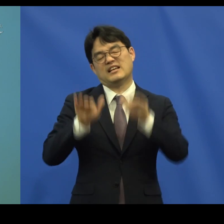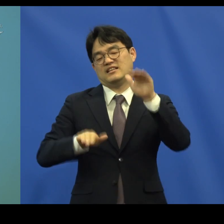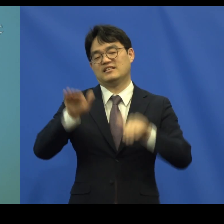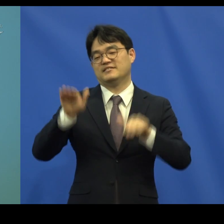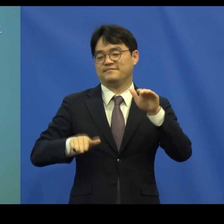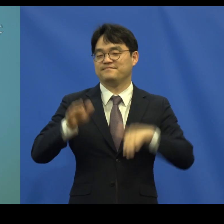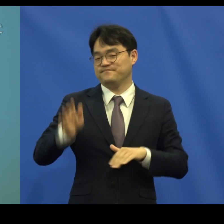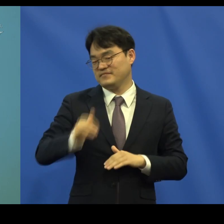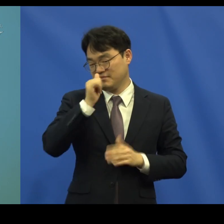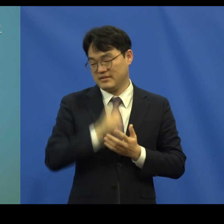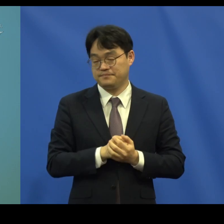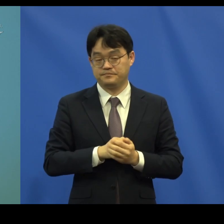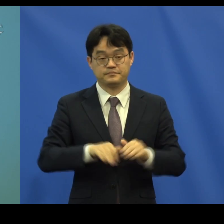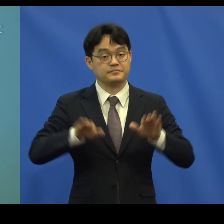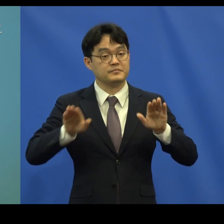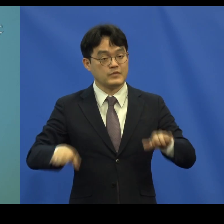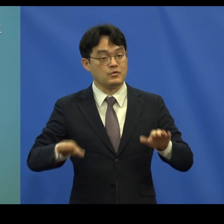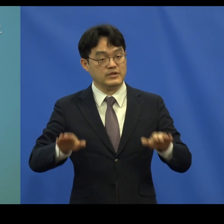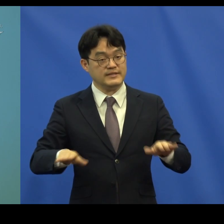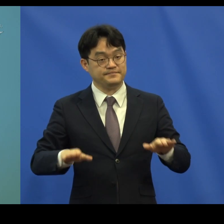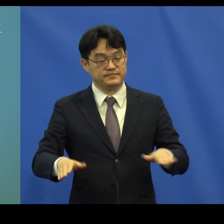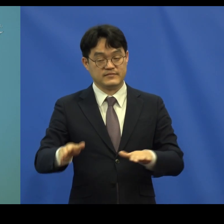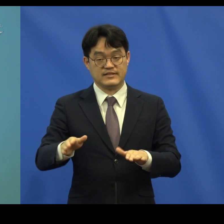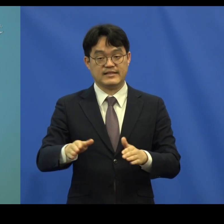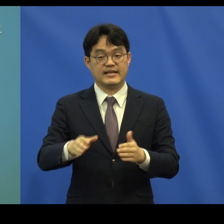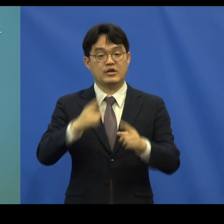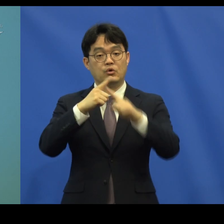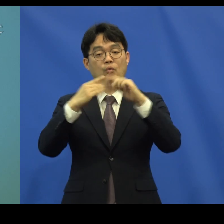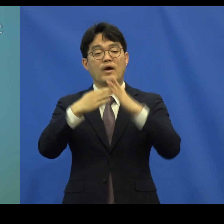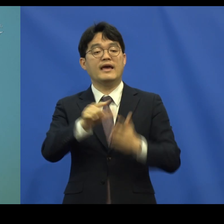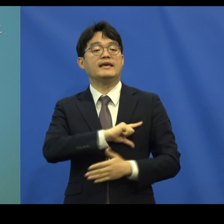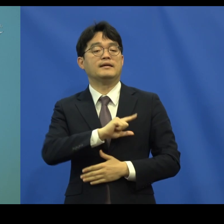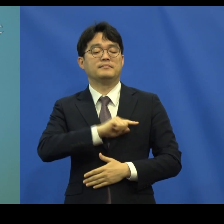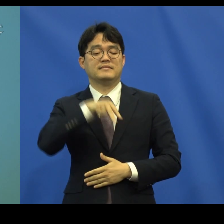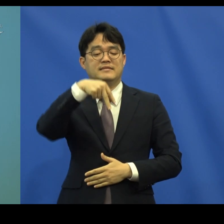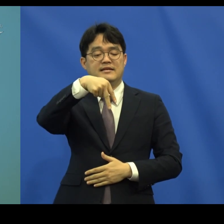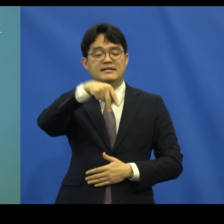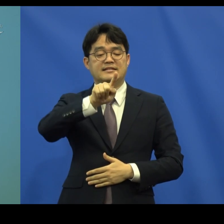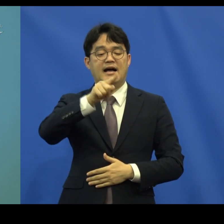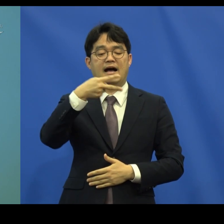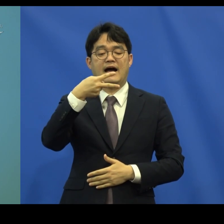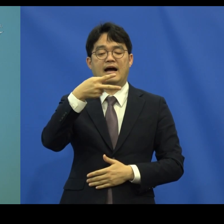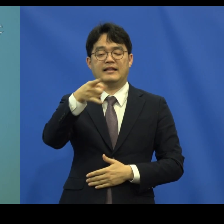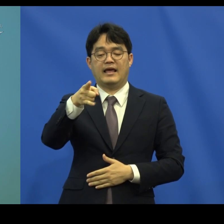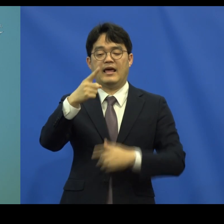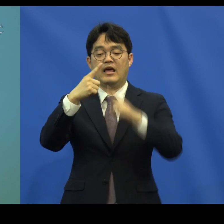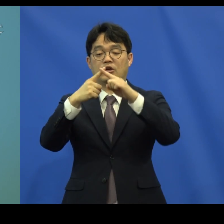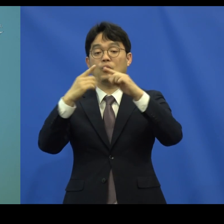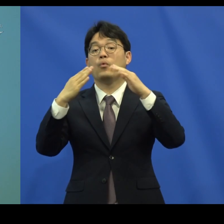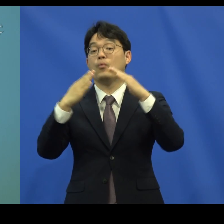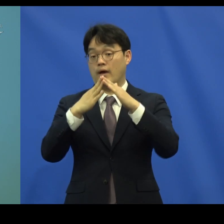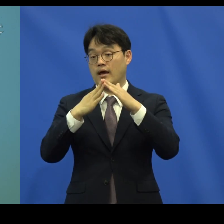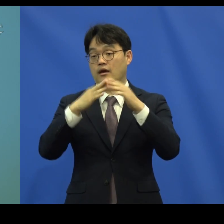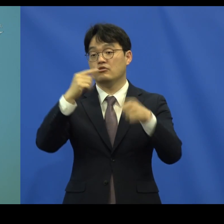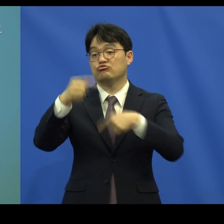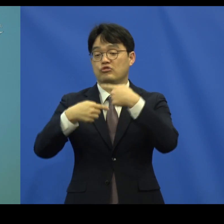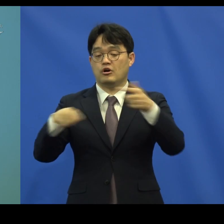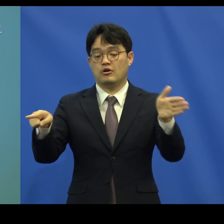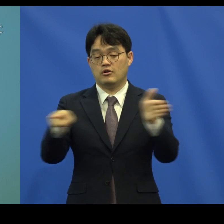오늘 4대 교회를 우리가 살펴보는데 4대 교회는 죽은 교회다, 주님이 판정을 내렸어요.